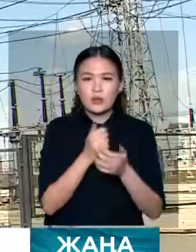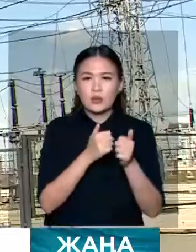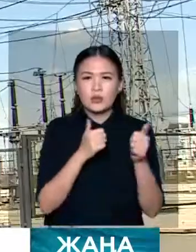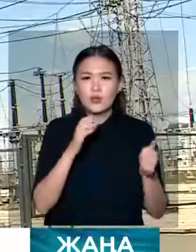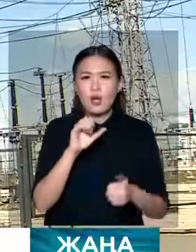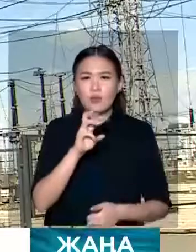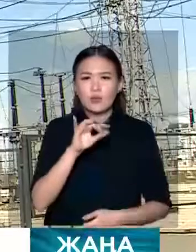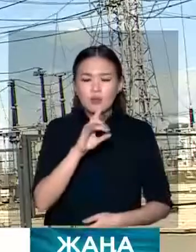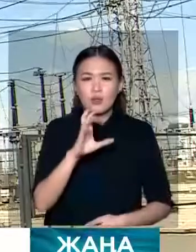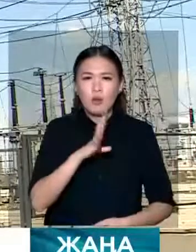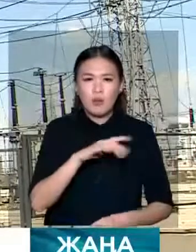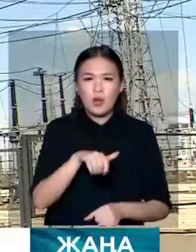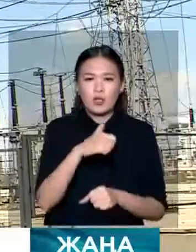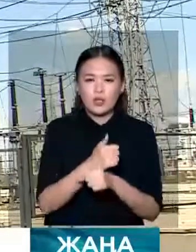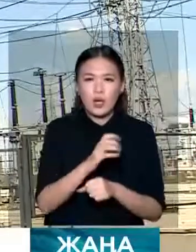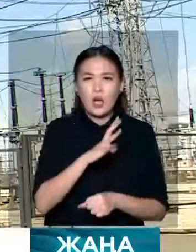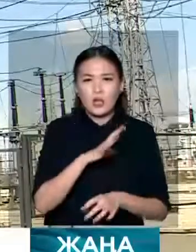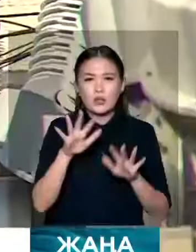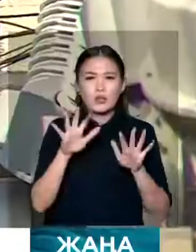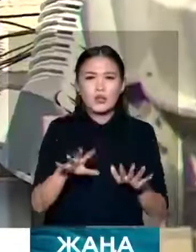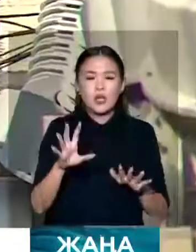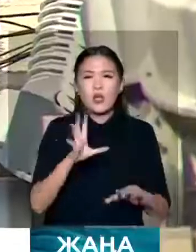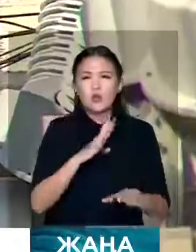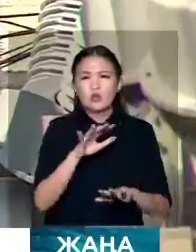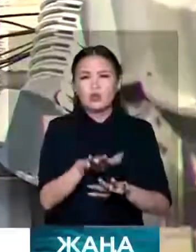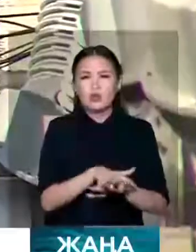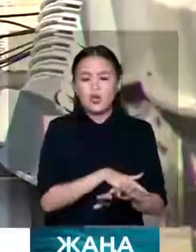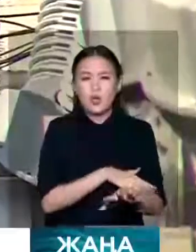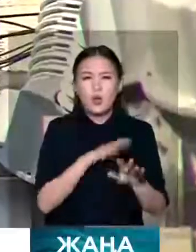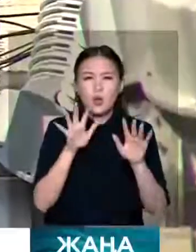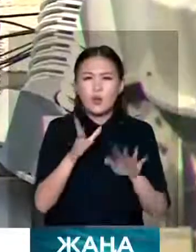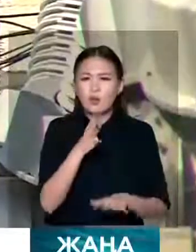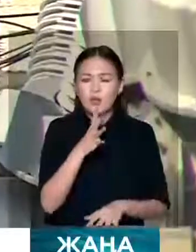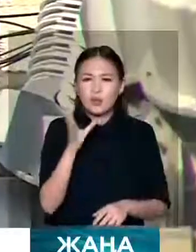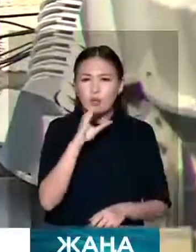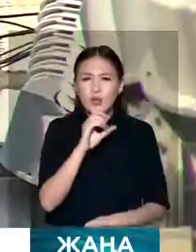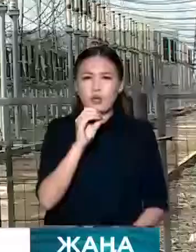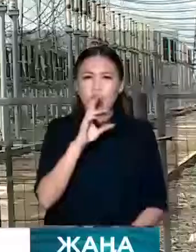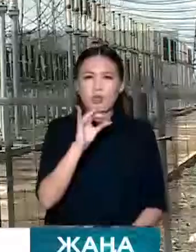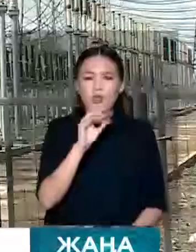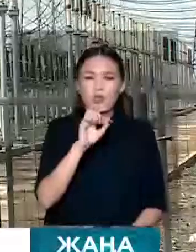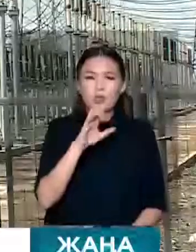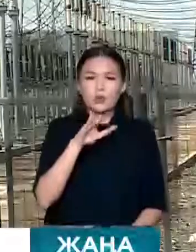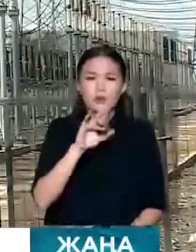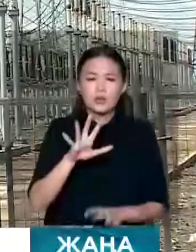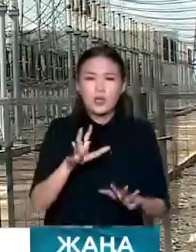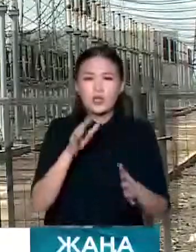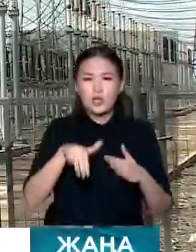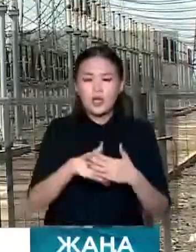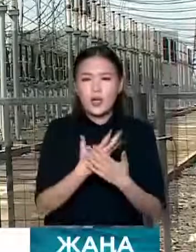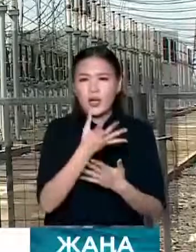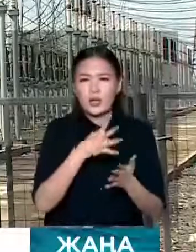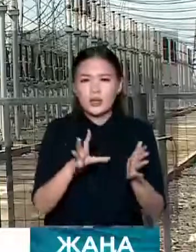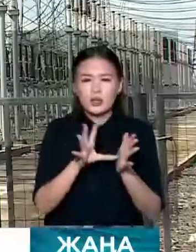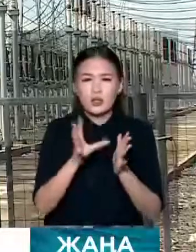Самұрық-Қазына қорының басшысы атом электр станциясын салу ұзақ уақыт алатындықтан Екібастұзда көмір өндіретін жаңа электр